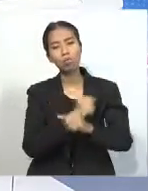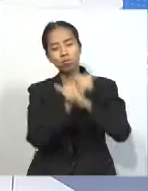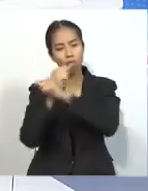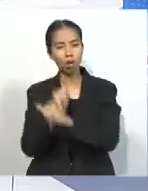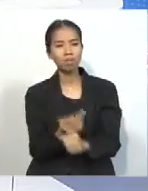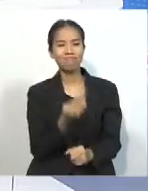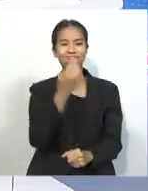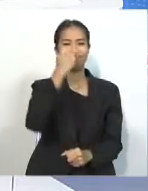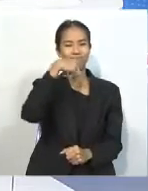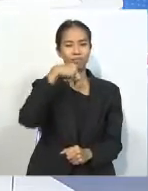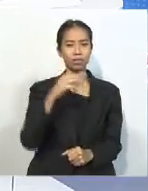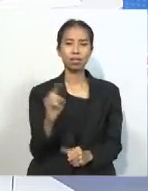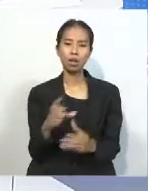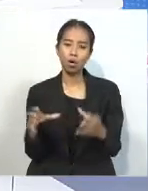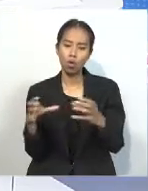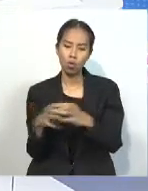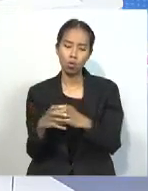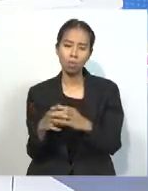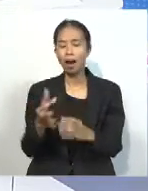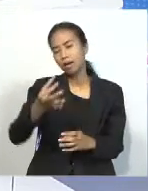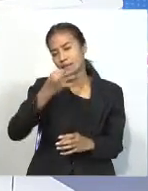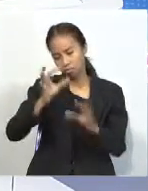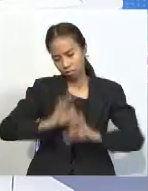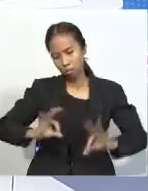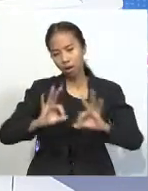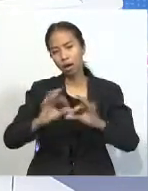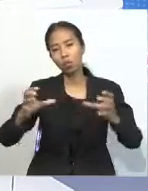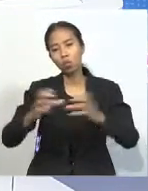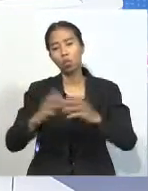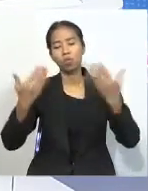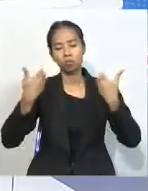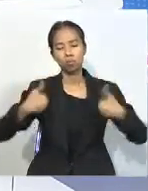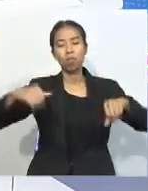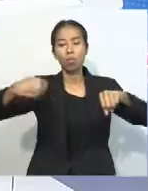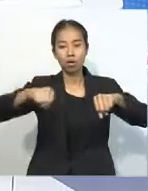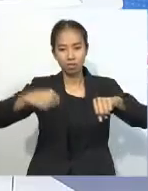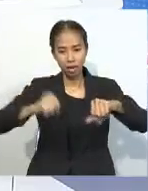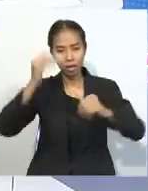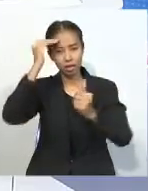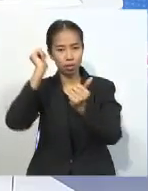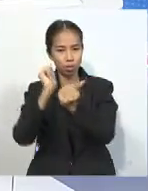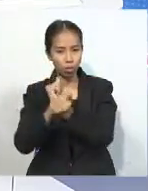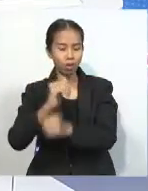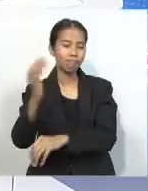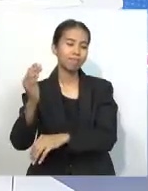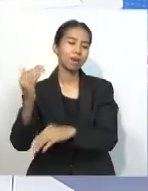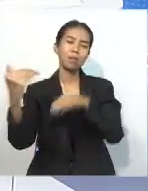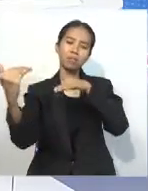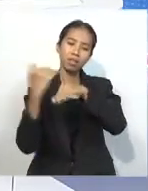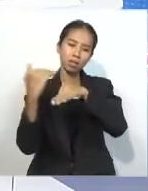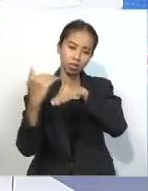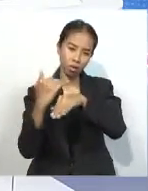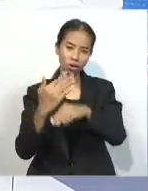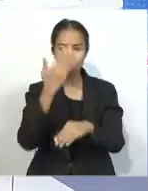กลุ่มอาชีพที่เขากังวลก็คือพี่วินเนี่ยแหละ พี่วินพี่ตำรวจจราจรด้วยที่จะต้องปฏิบัติหน้า